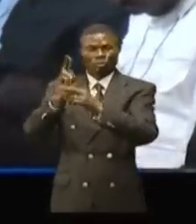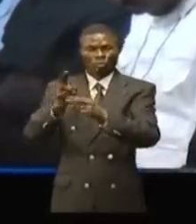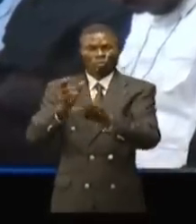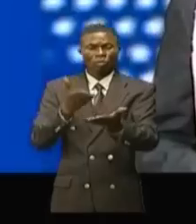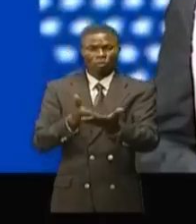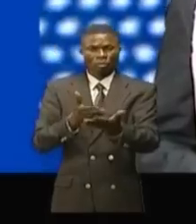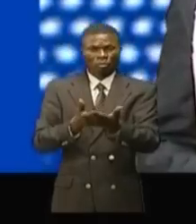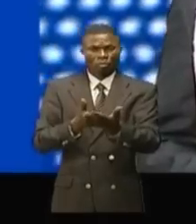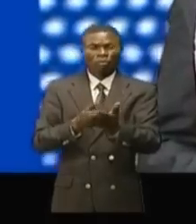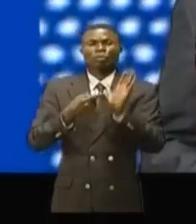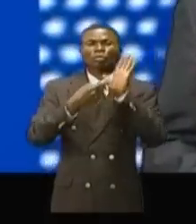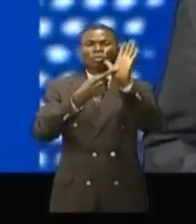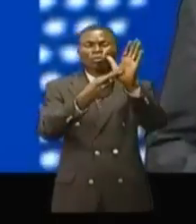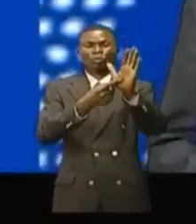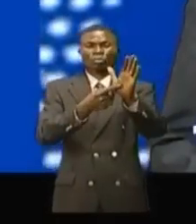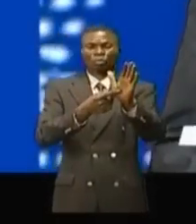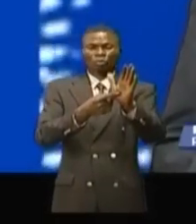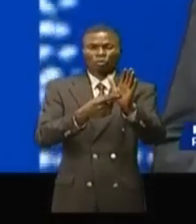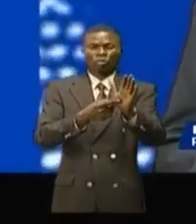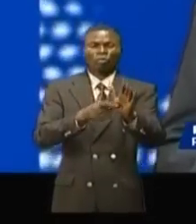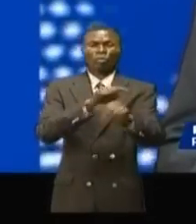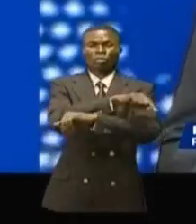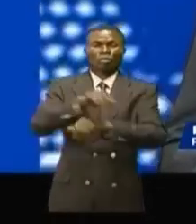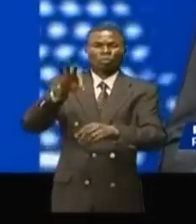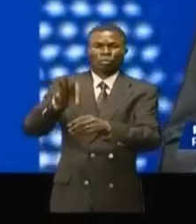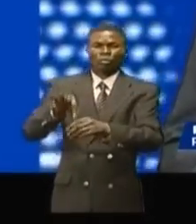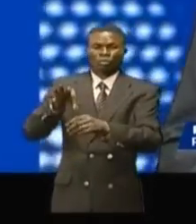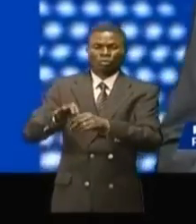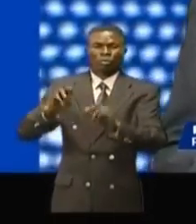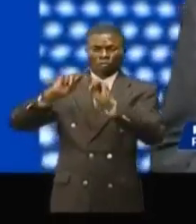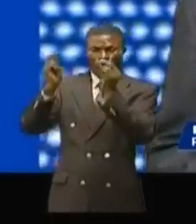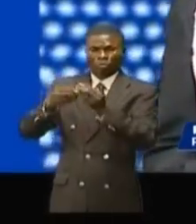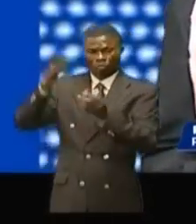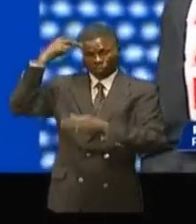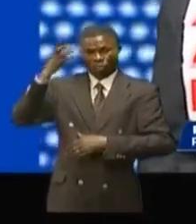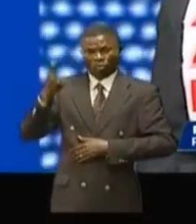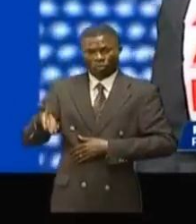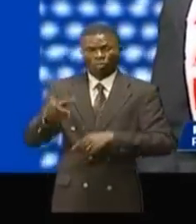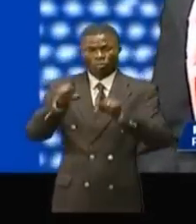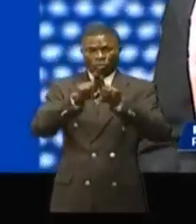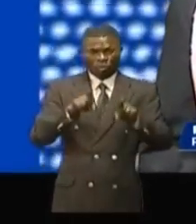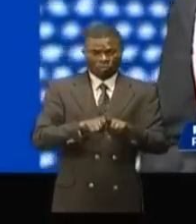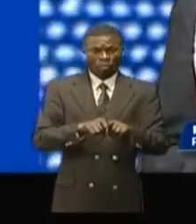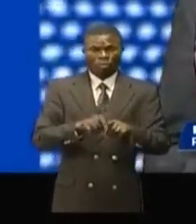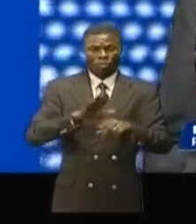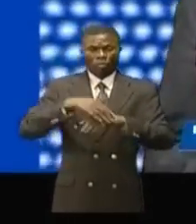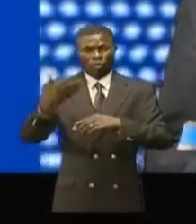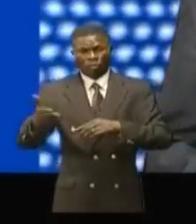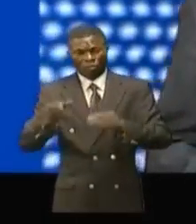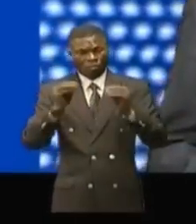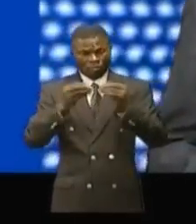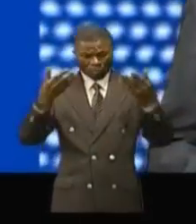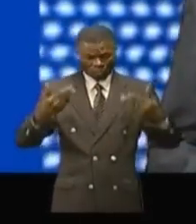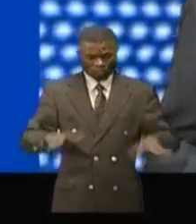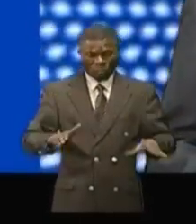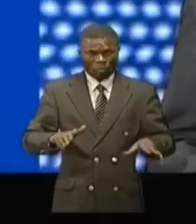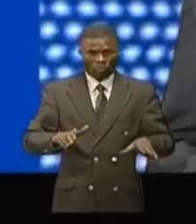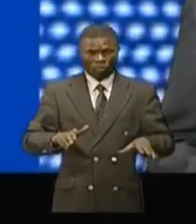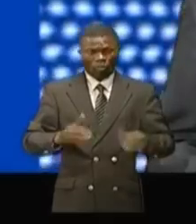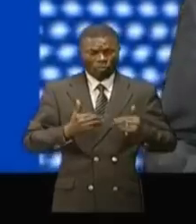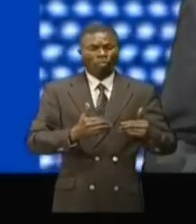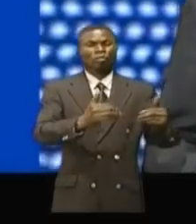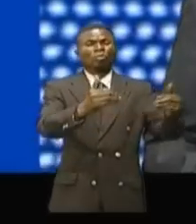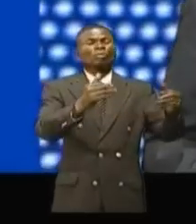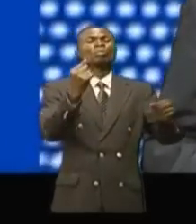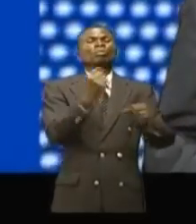mi-parcours présenté par la centrale électorale de notre regroupement qui, aussitôt après cette réunion, a poursuivi